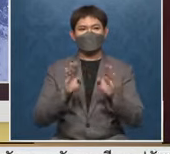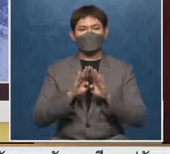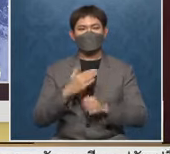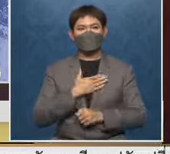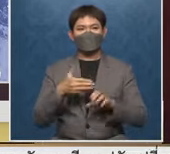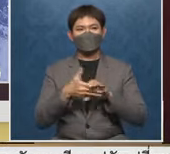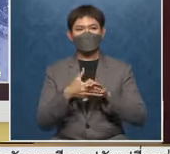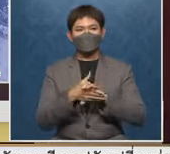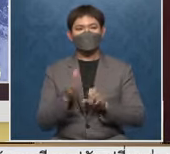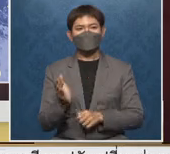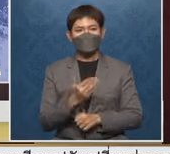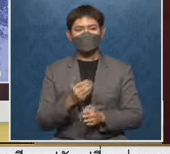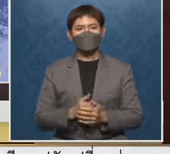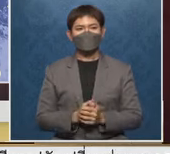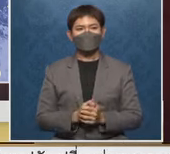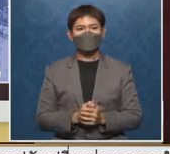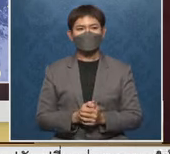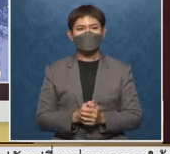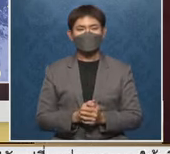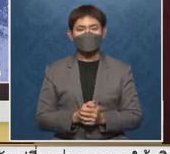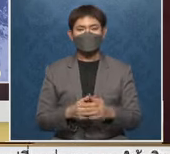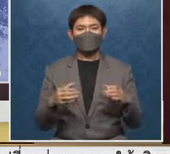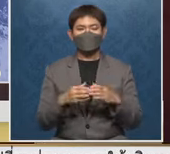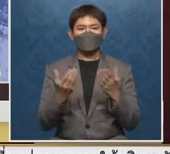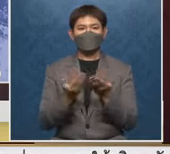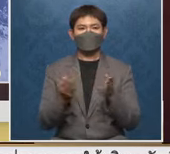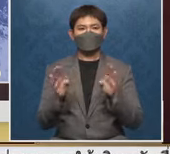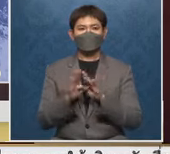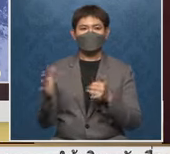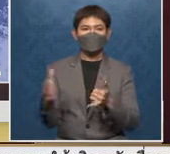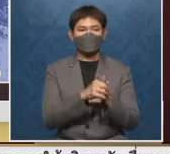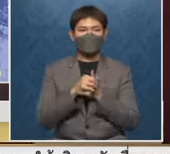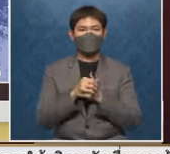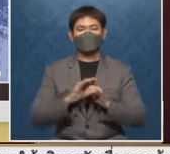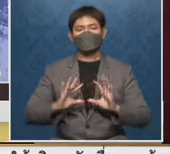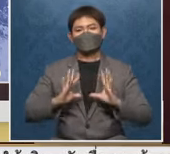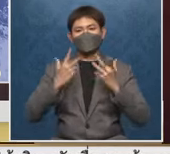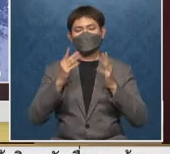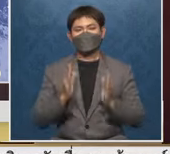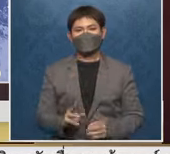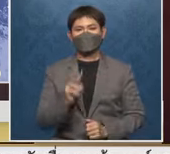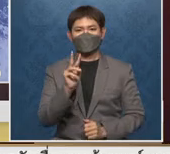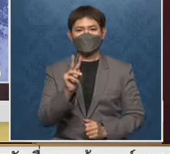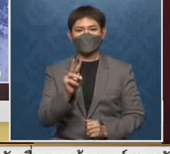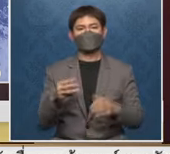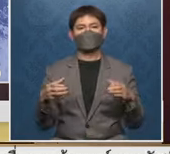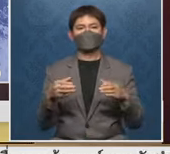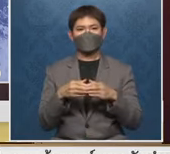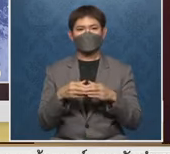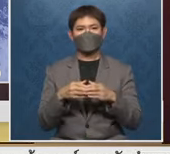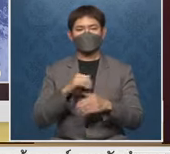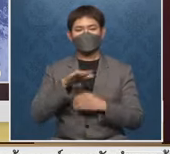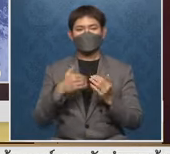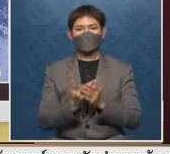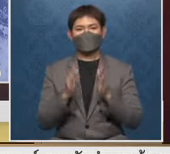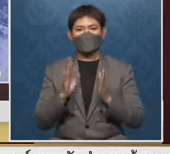ด์ถัดไปค่ะการที่มีคนในครอบครัวถูกบังคับให้สูญหายถึง2คนรวมทั้งคณะทั้งหมด4ค